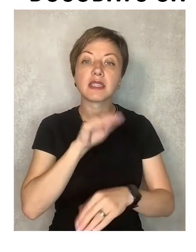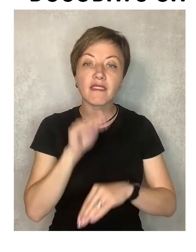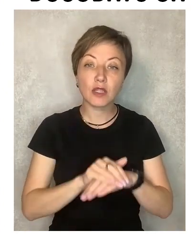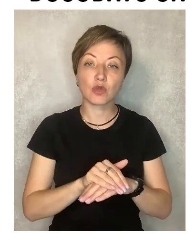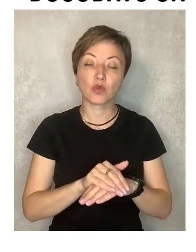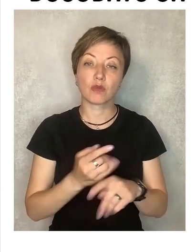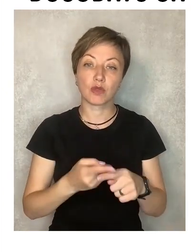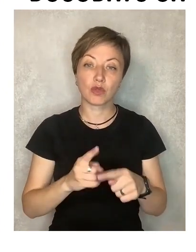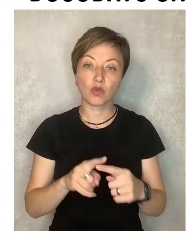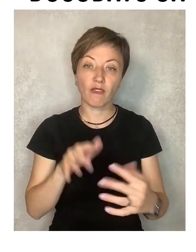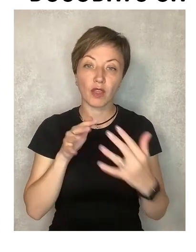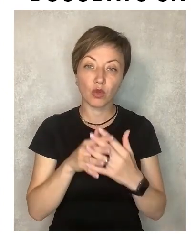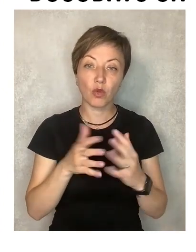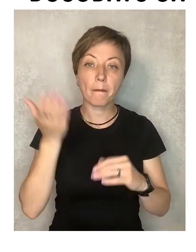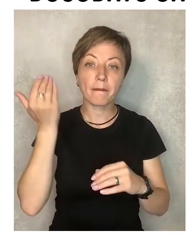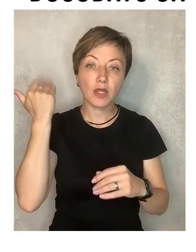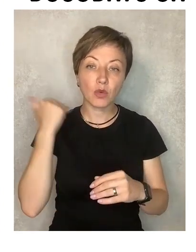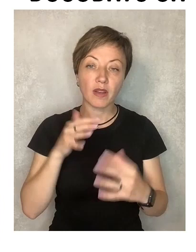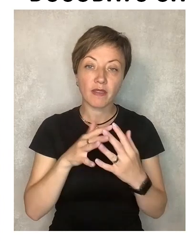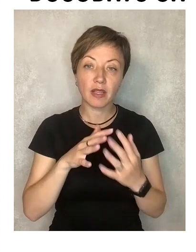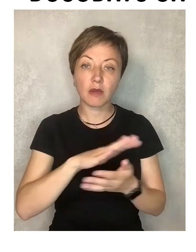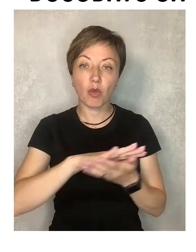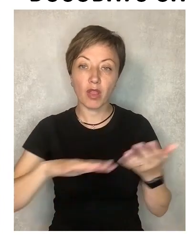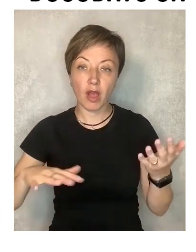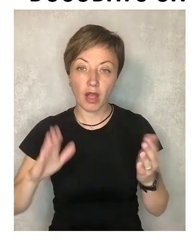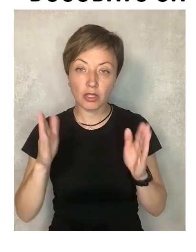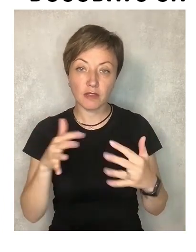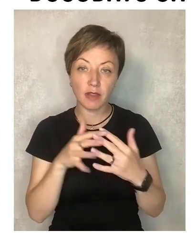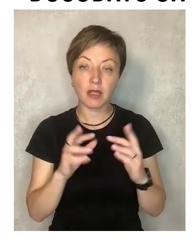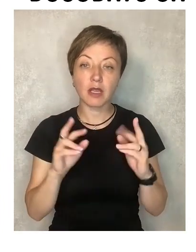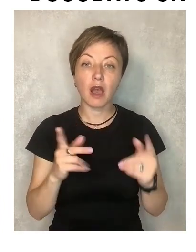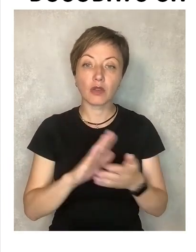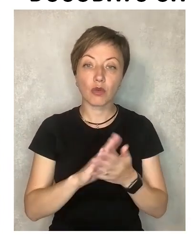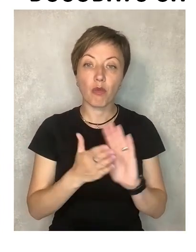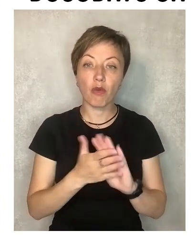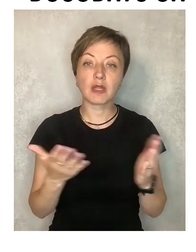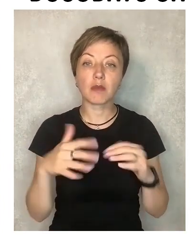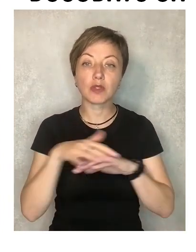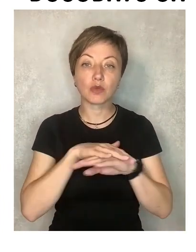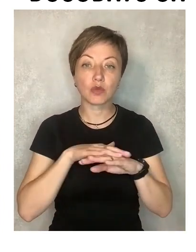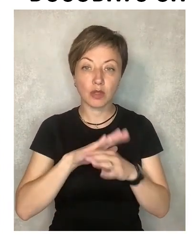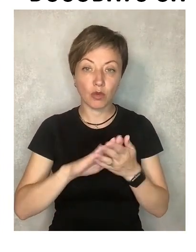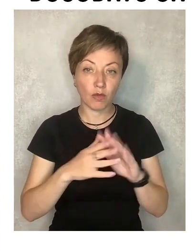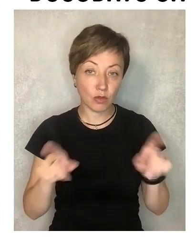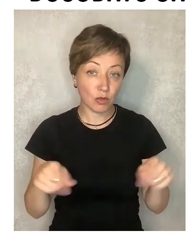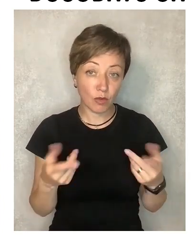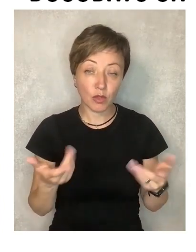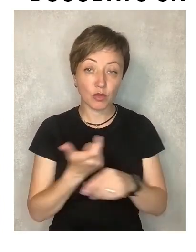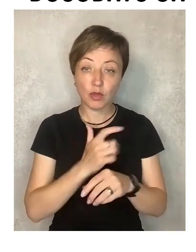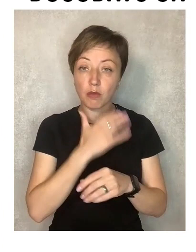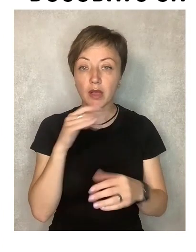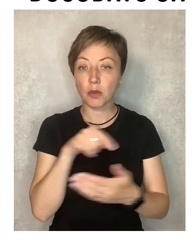війну, минулі війни і подальші війни, і як ми домовимося, який ми суспільний договір створимо тут. Ну, тобто, дуже багато питань, які